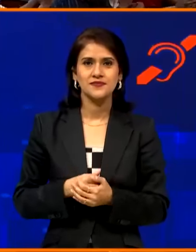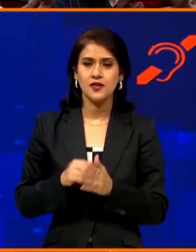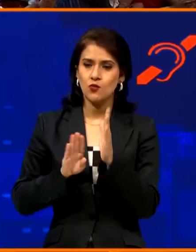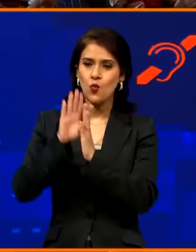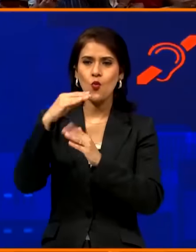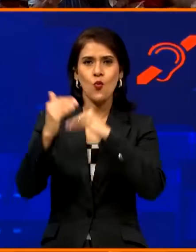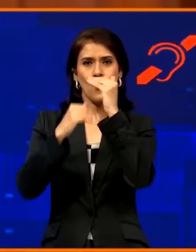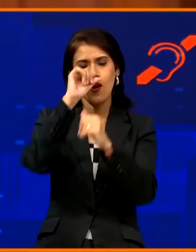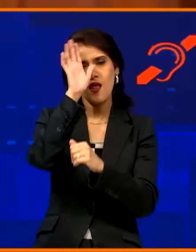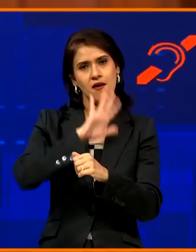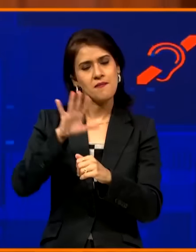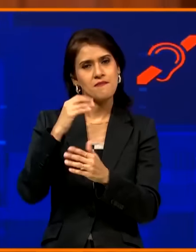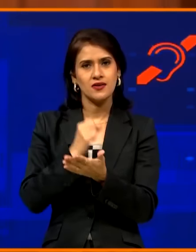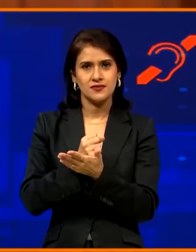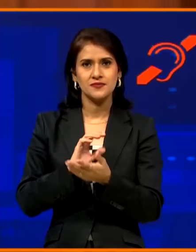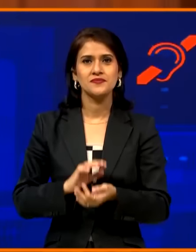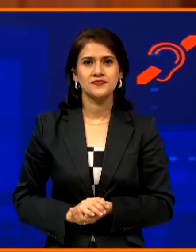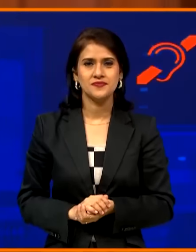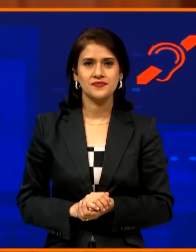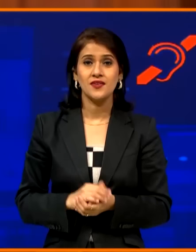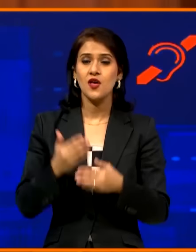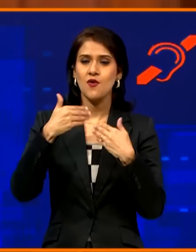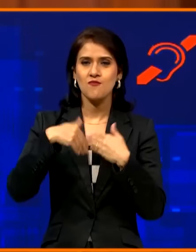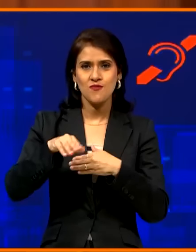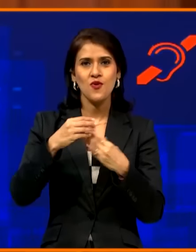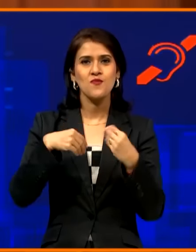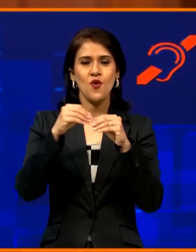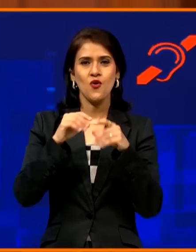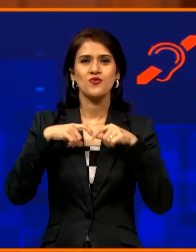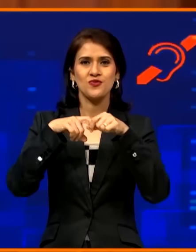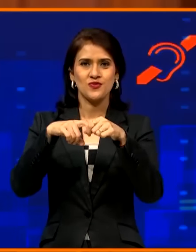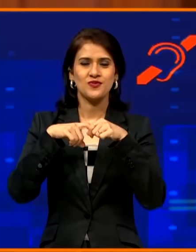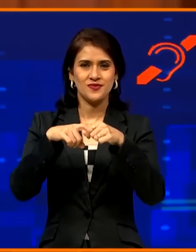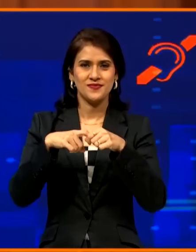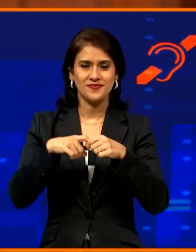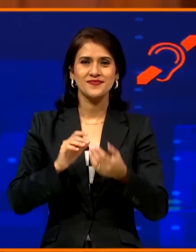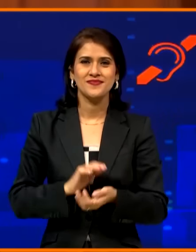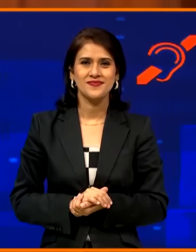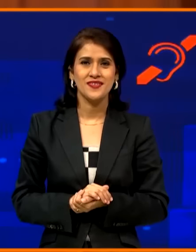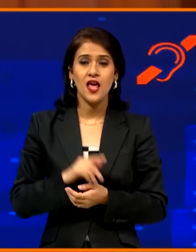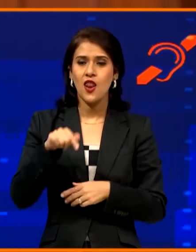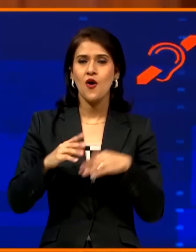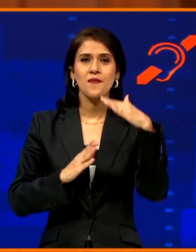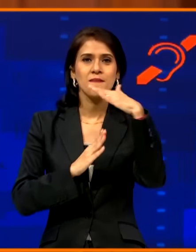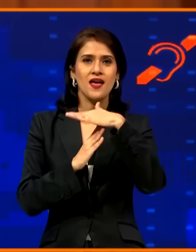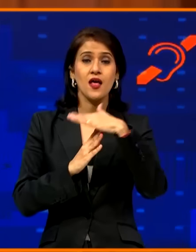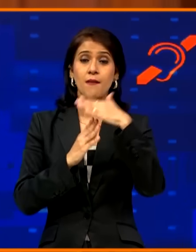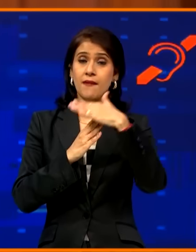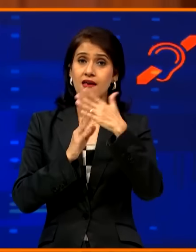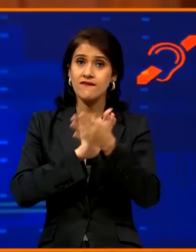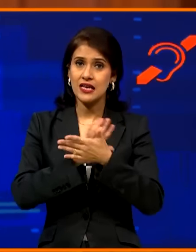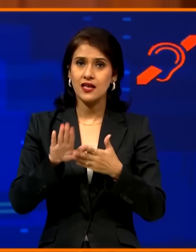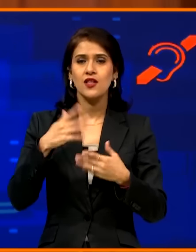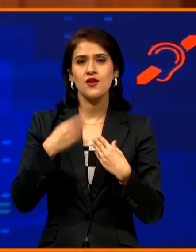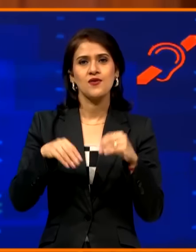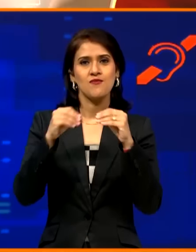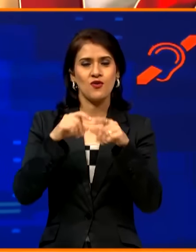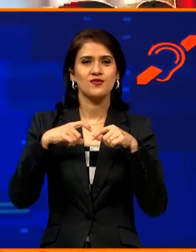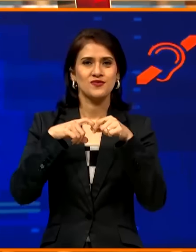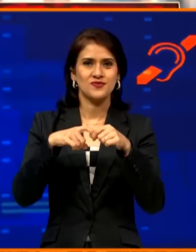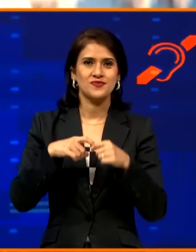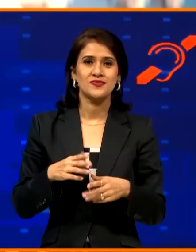है आपकी अदालत में हम मुकदमा चला रहे हैं मौलाना महमूद मदनी पर अब वक्त है एक ब्रेक का और ब्रेक के बाद सुनेंगे आज के जज